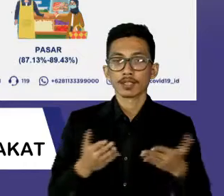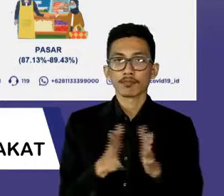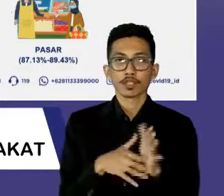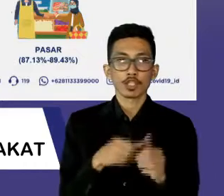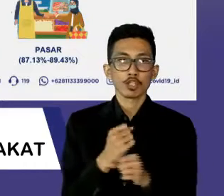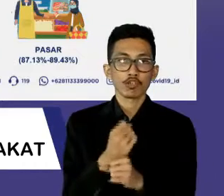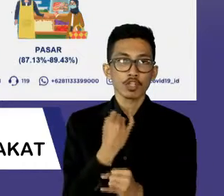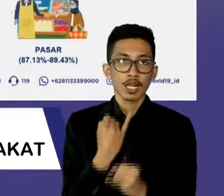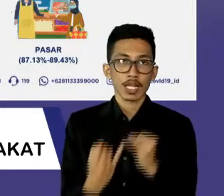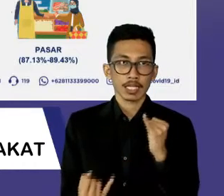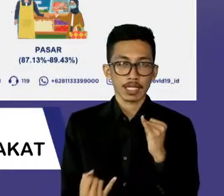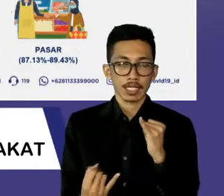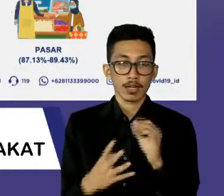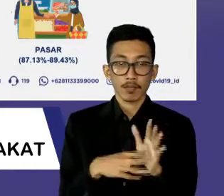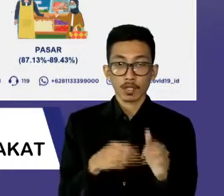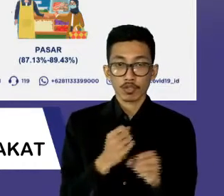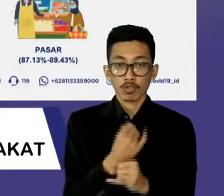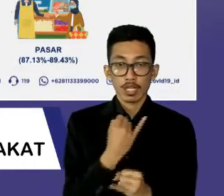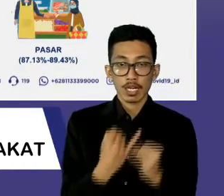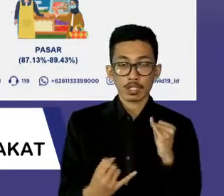Di pekan terakhir ada